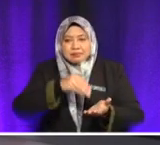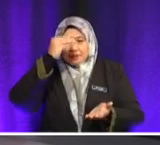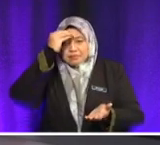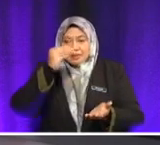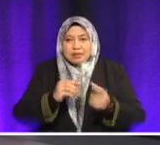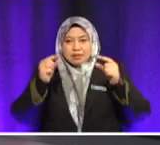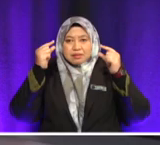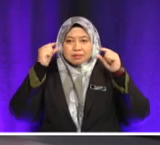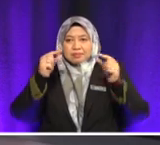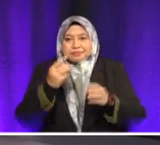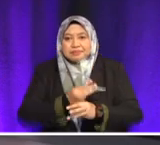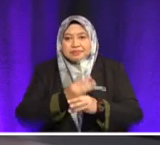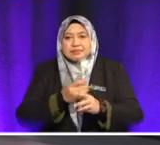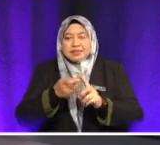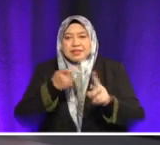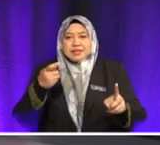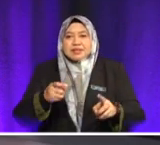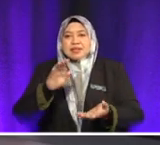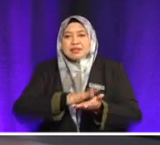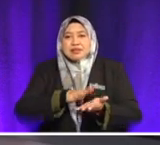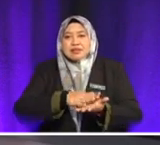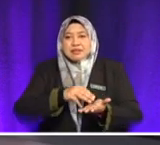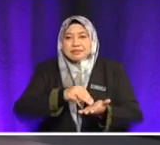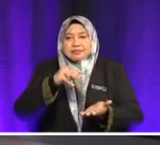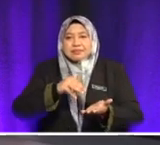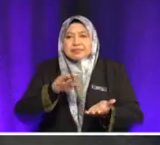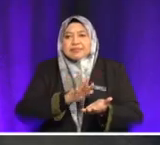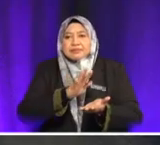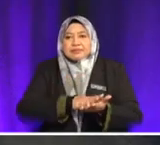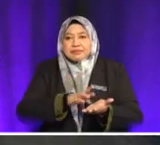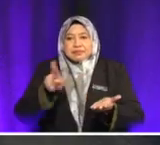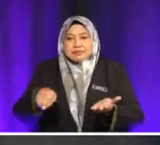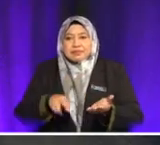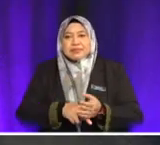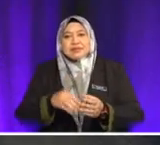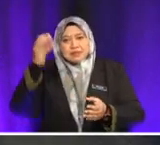seorang guru matematika dari SMP rendah serendah Selangor Assalamualaikum